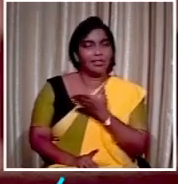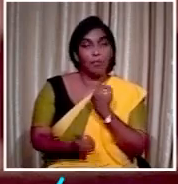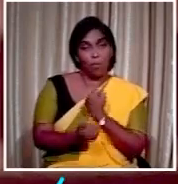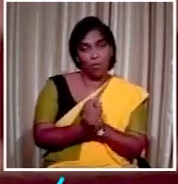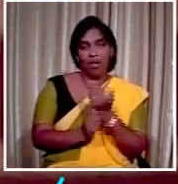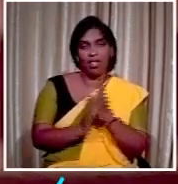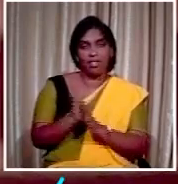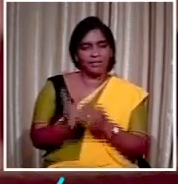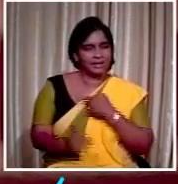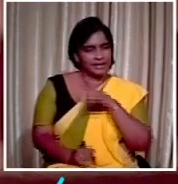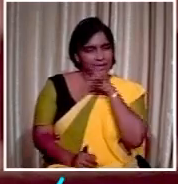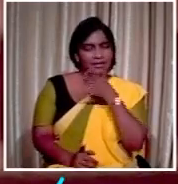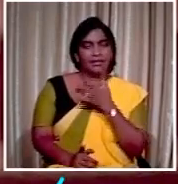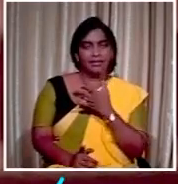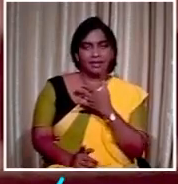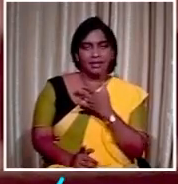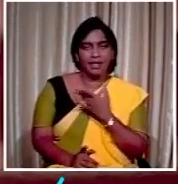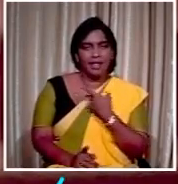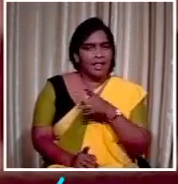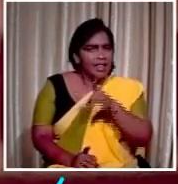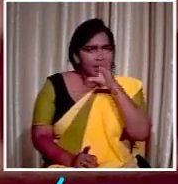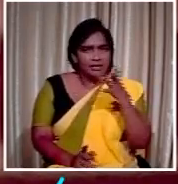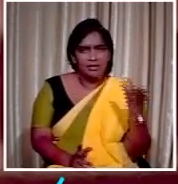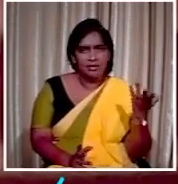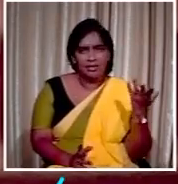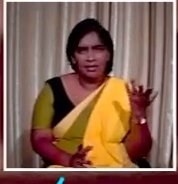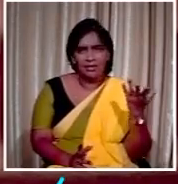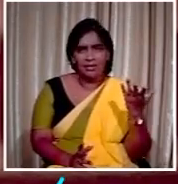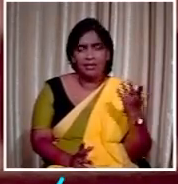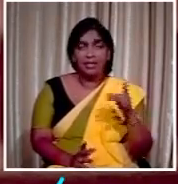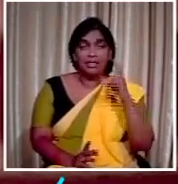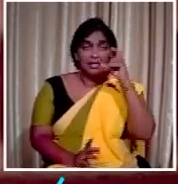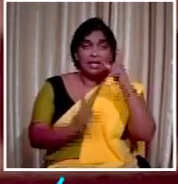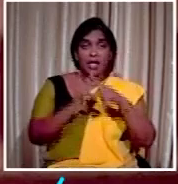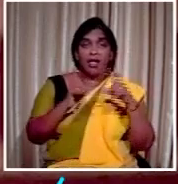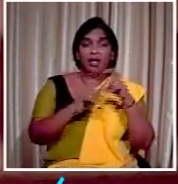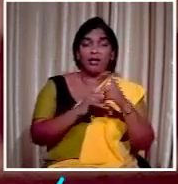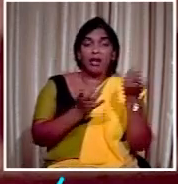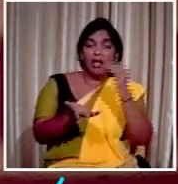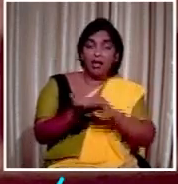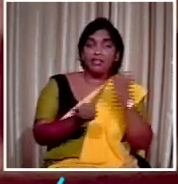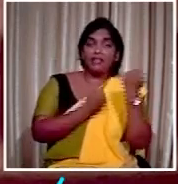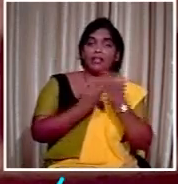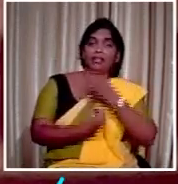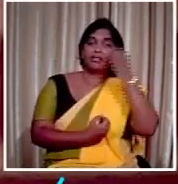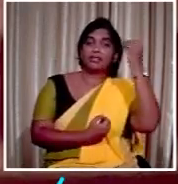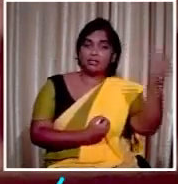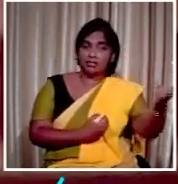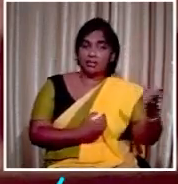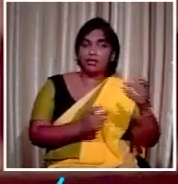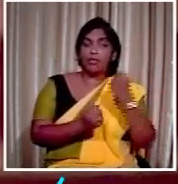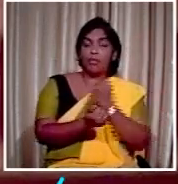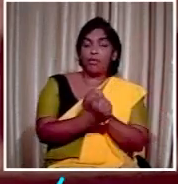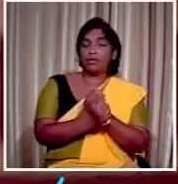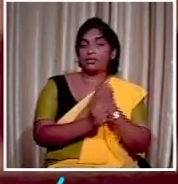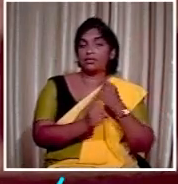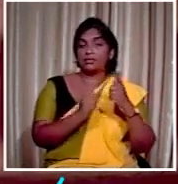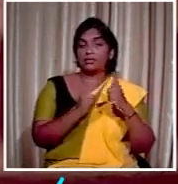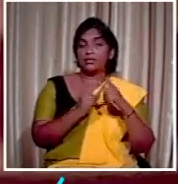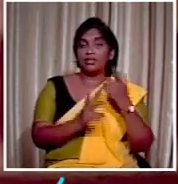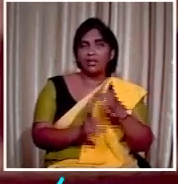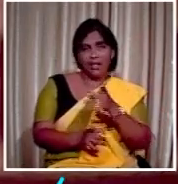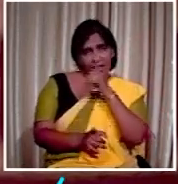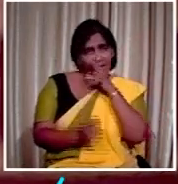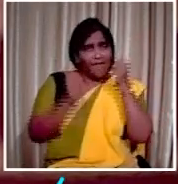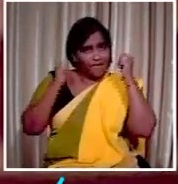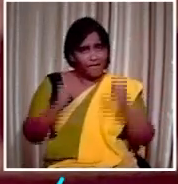චික් විතර CID එක ලැජ්ජාවක් නැහැ තව CID එකට අනිත් වාහනේ ඉබ්‍රහීම්ගේ වාහනේ දීලා දිනන අනිත් මනුස්සයර කොහොමද